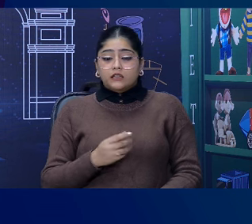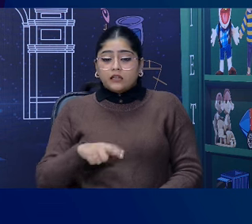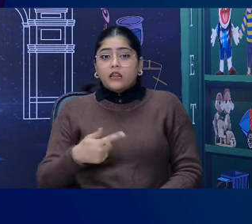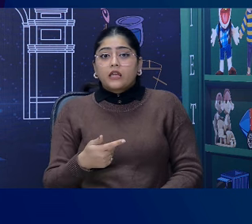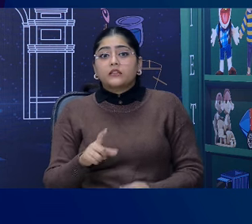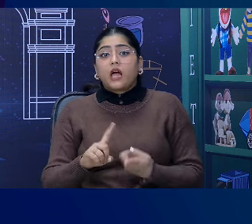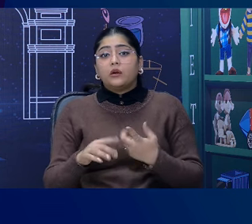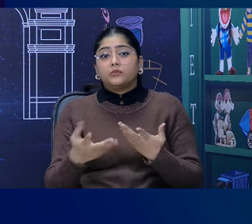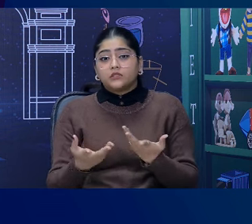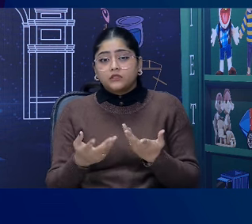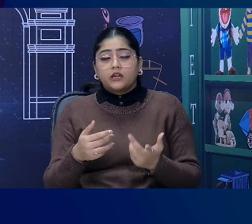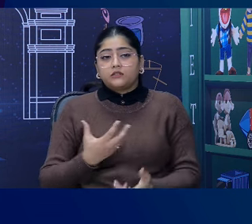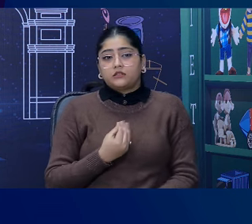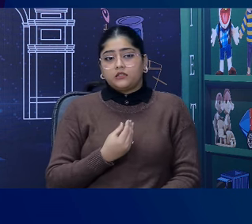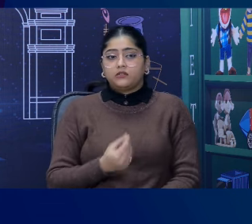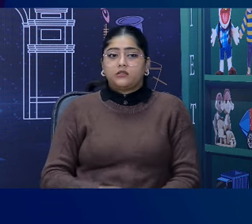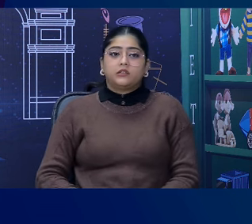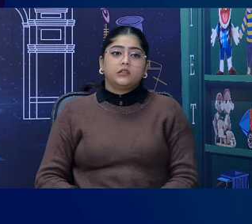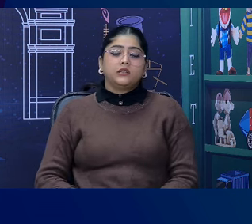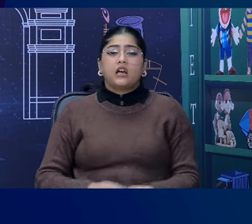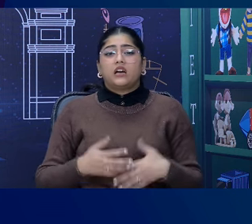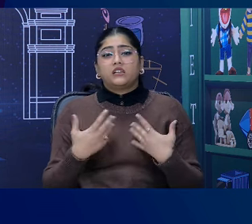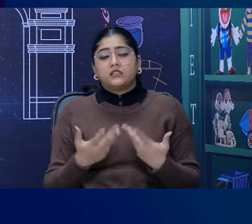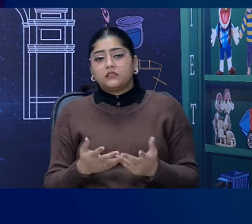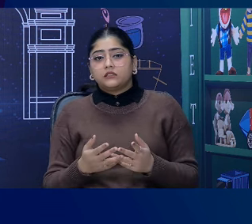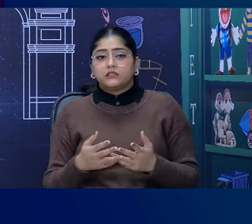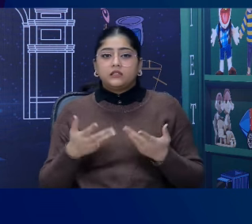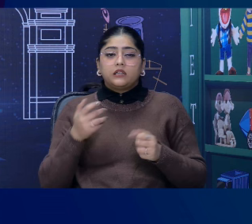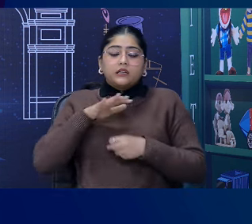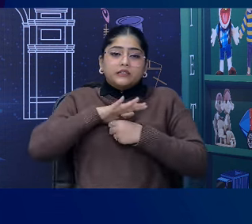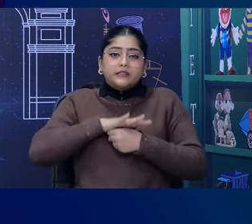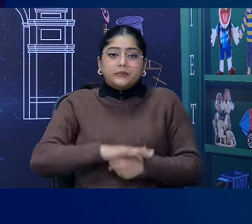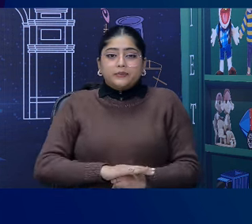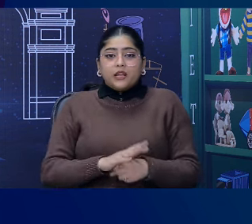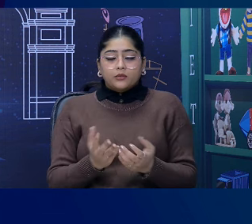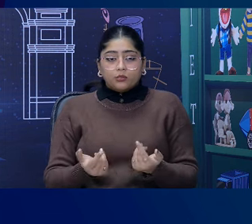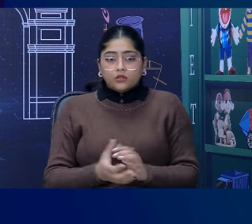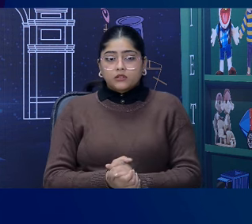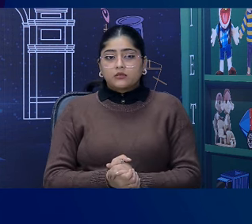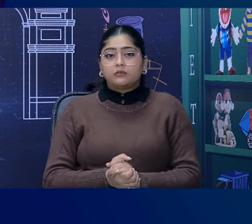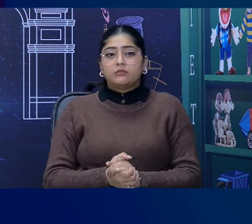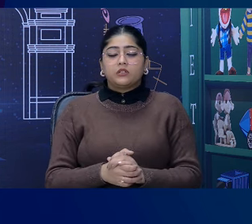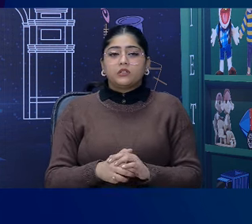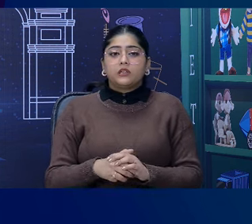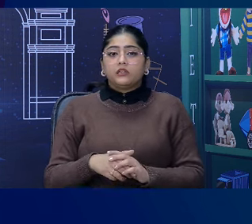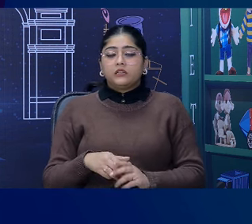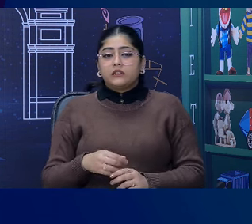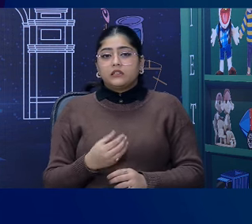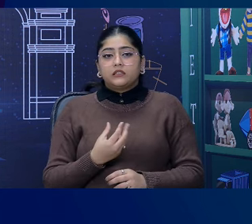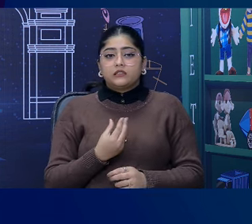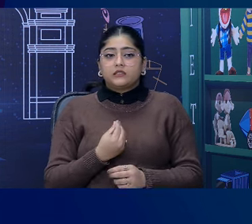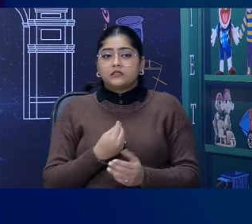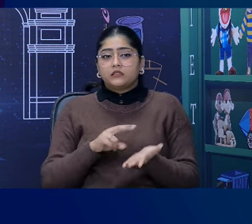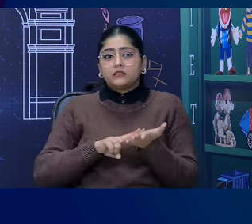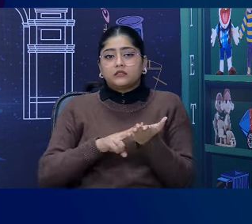होते हैं कि अरे आज तो यह होने वाला है डिप्रेसो जाते हैं कई बार एंसिस होते हैं घबराहट होती है